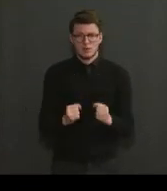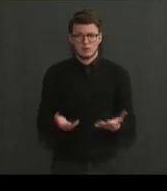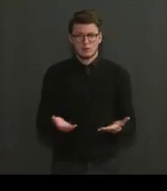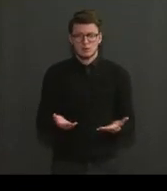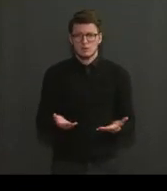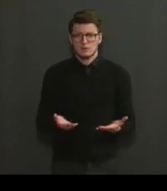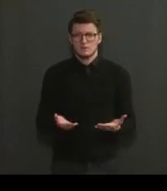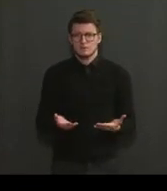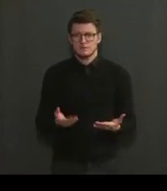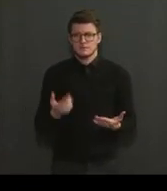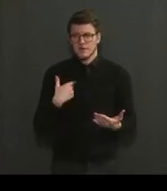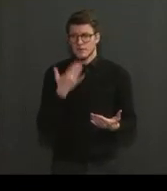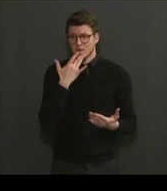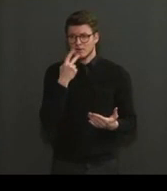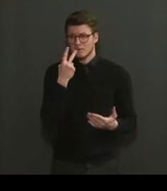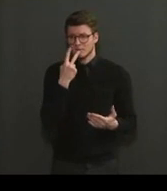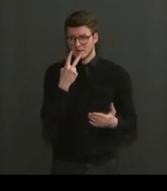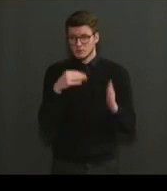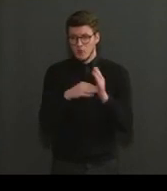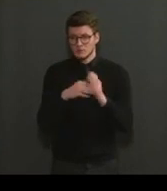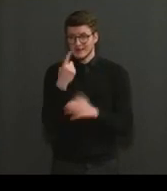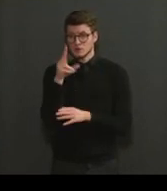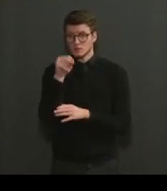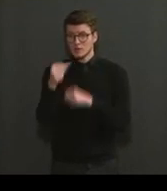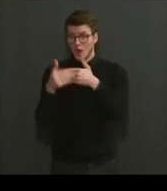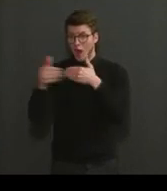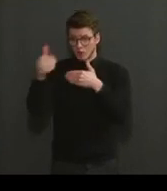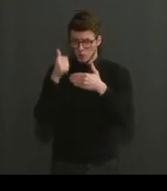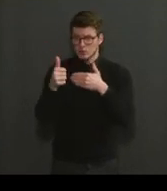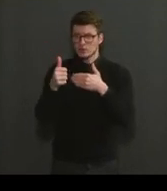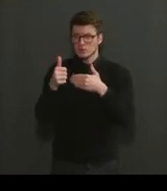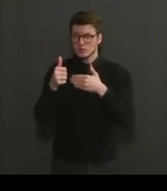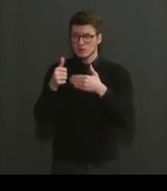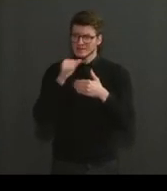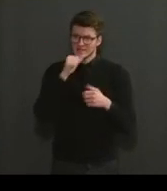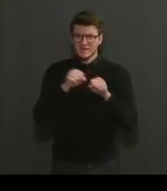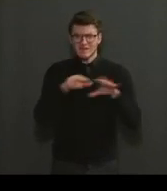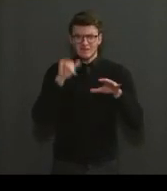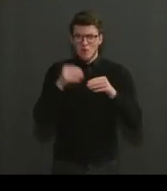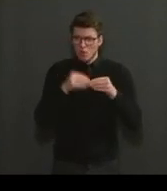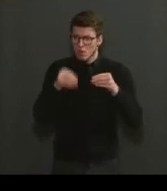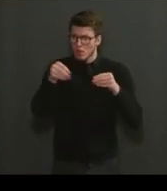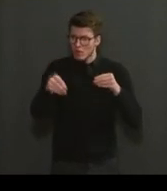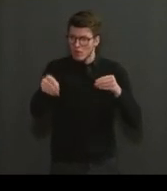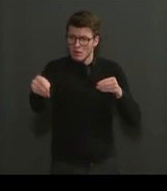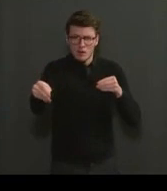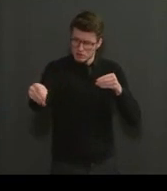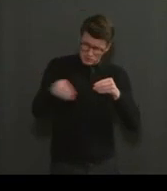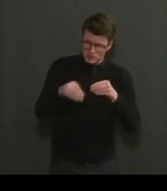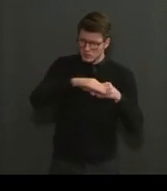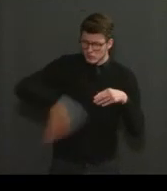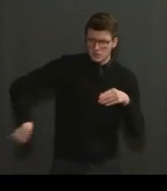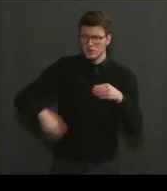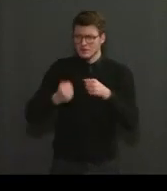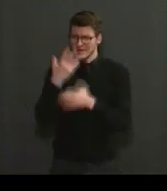2021 echt hoopvol willen starten, mogen we het virus geen kans geven om terug te slaan. Dit gaat ons lukken.